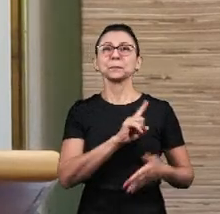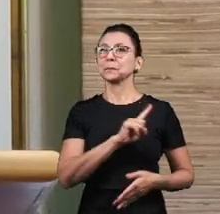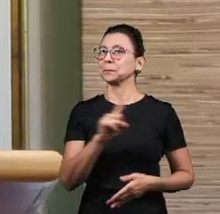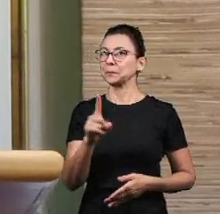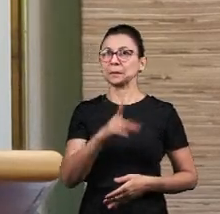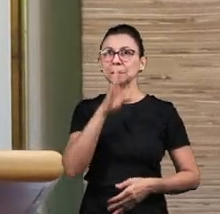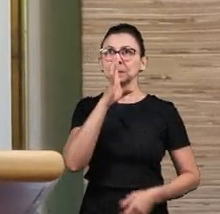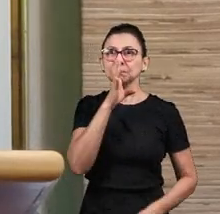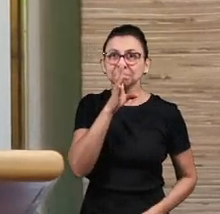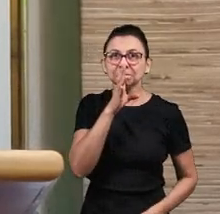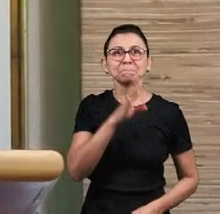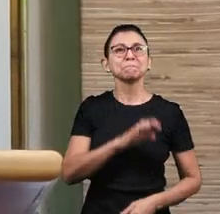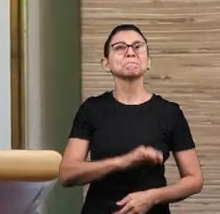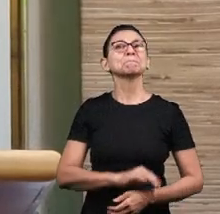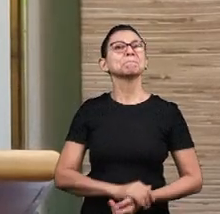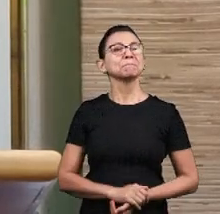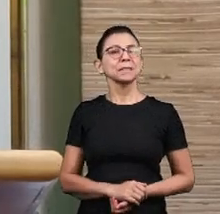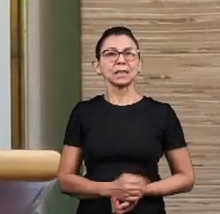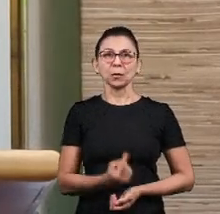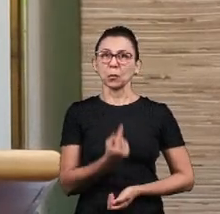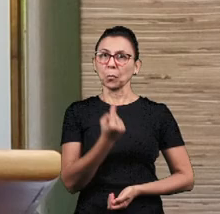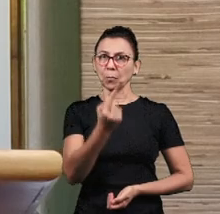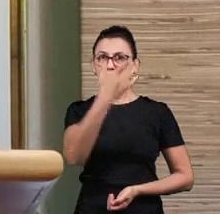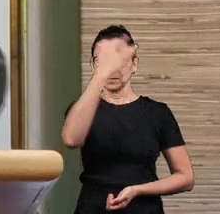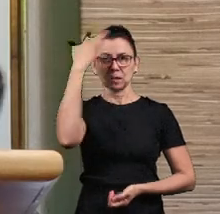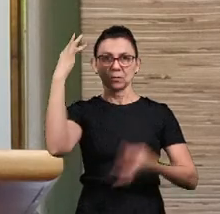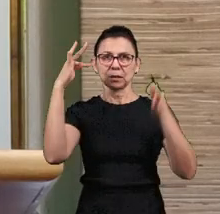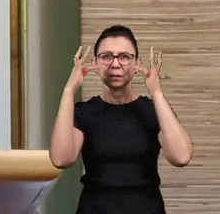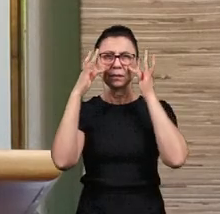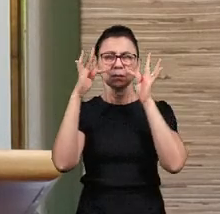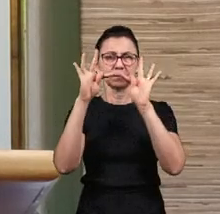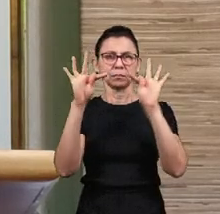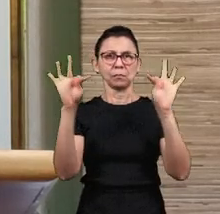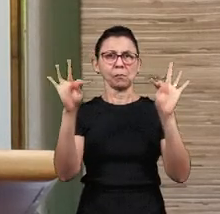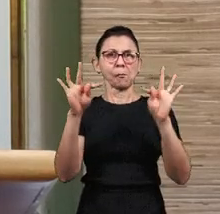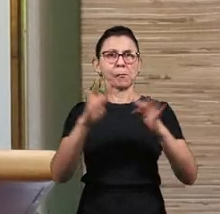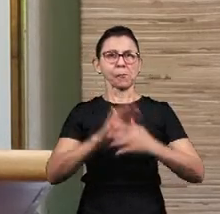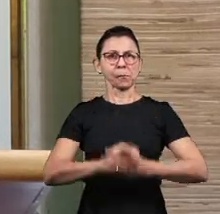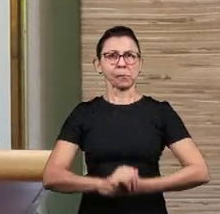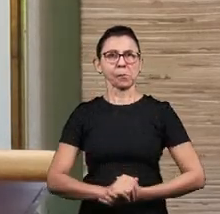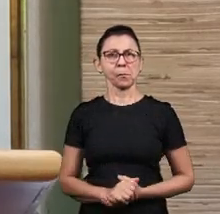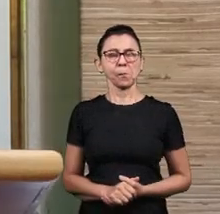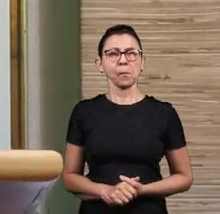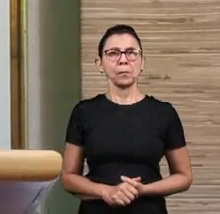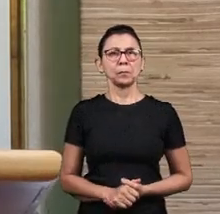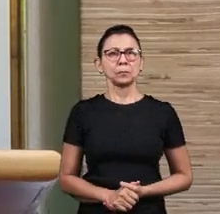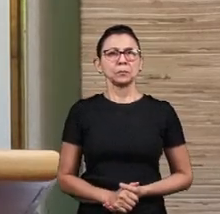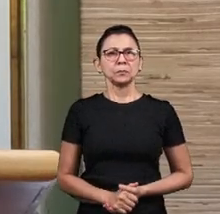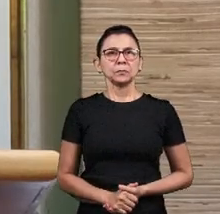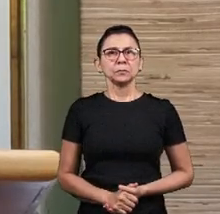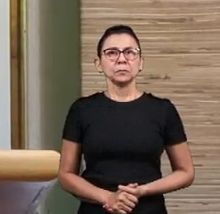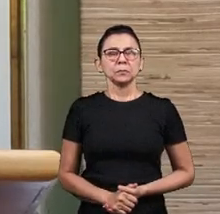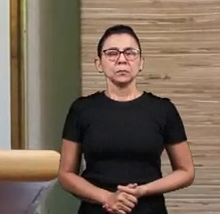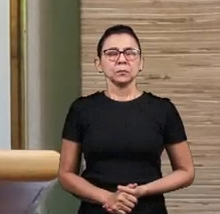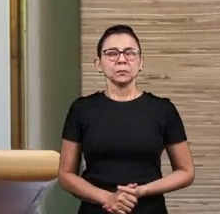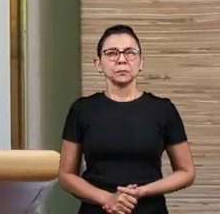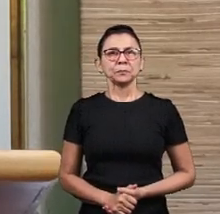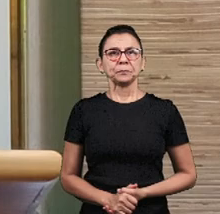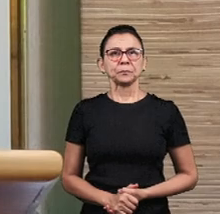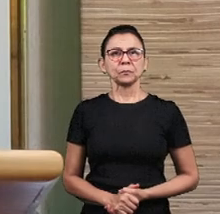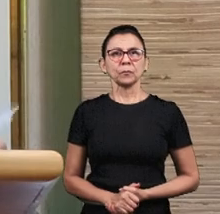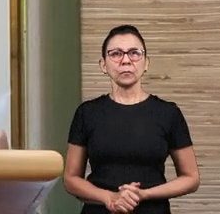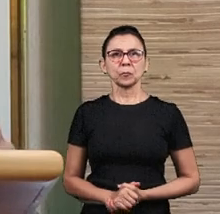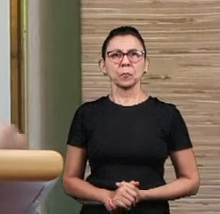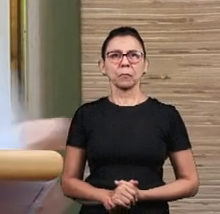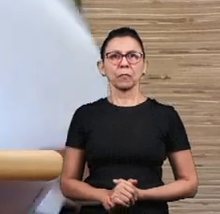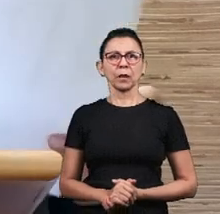c'est une personne. Mais nous avons reçu une infinité de témoignages comme ça. Juste pour que vous ayez une idée,